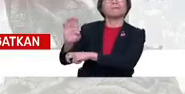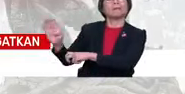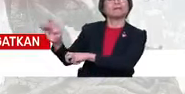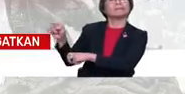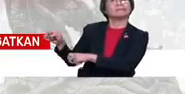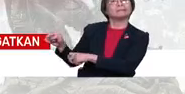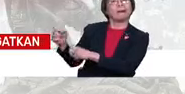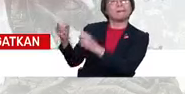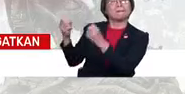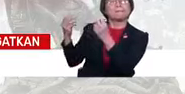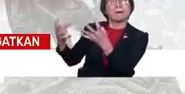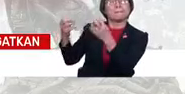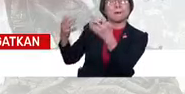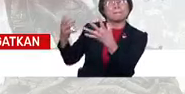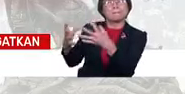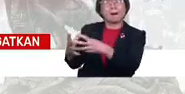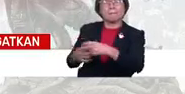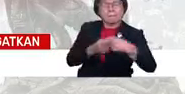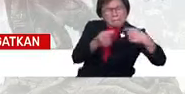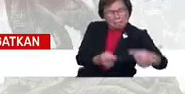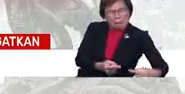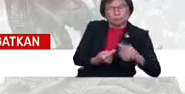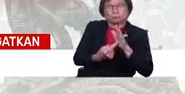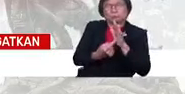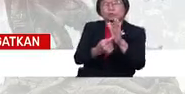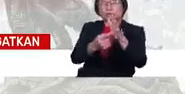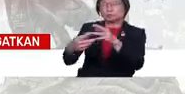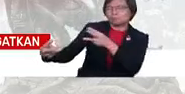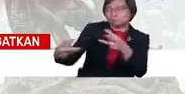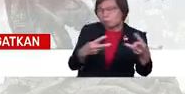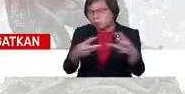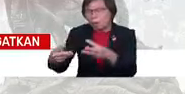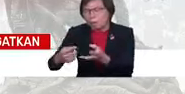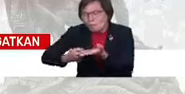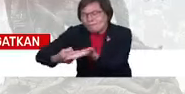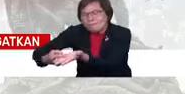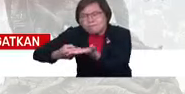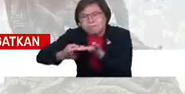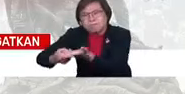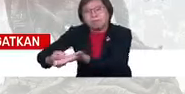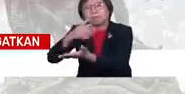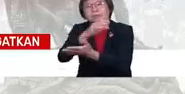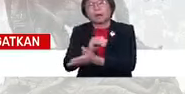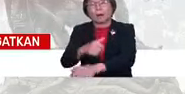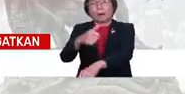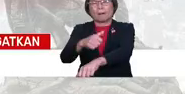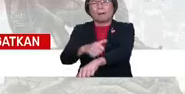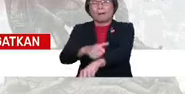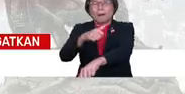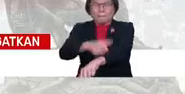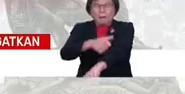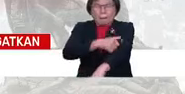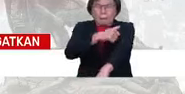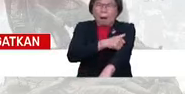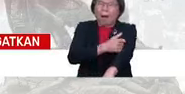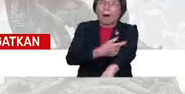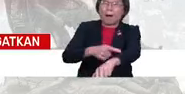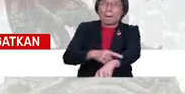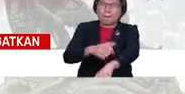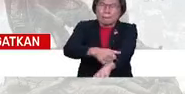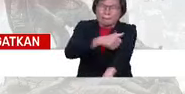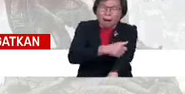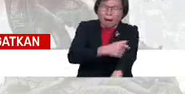ratusan perjuangan yang ditandai peperangan perundingan dan pengorbanan telah memakan masa